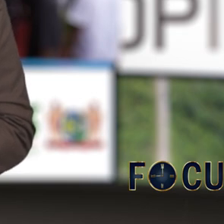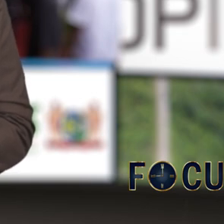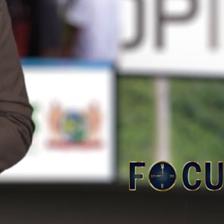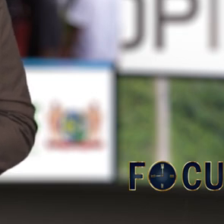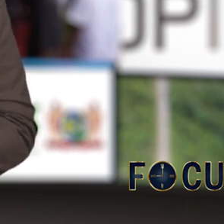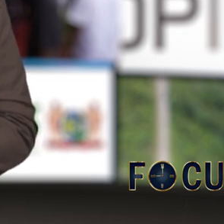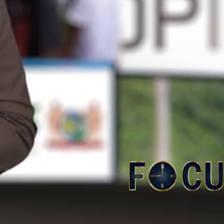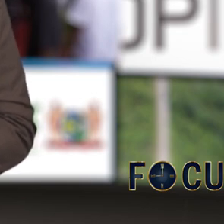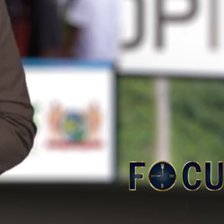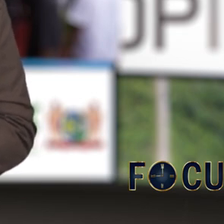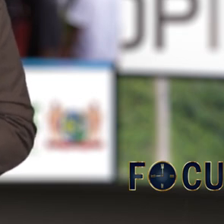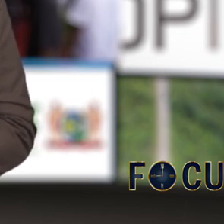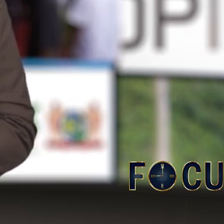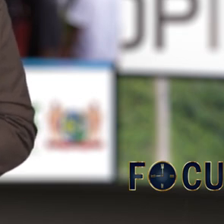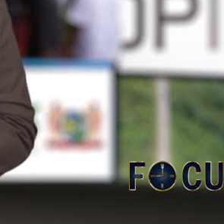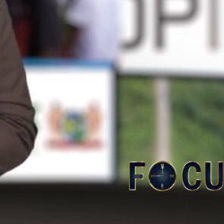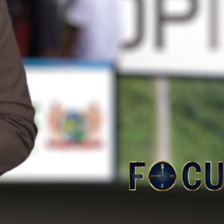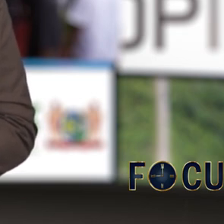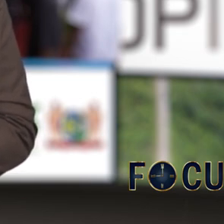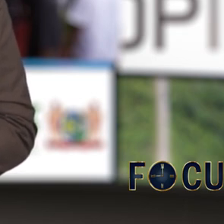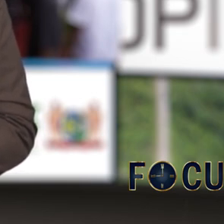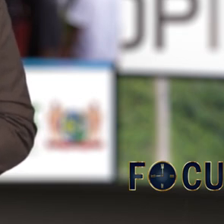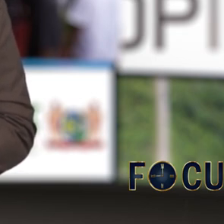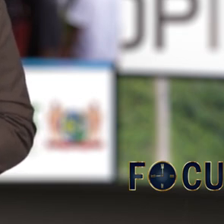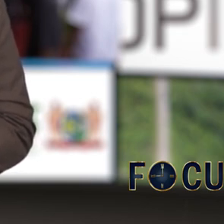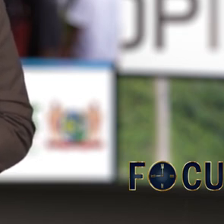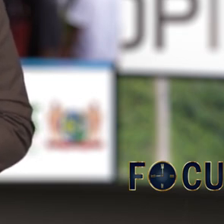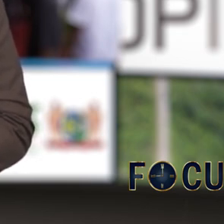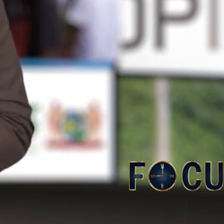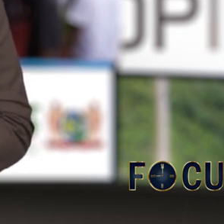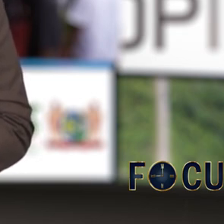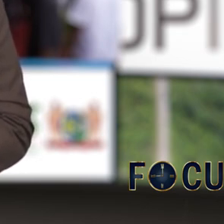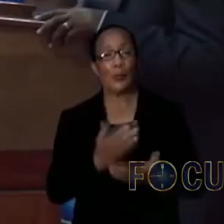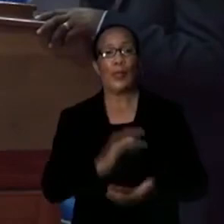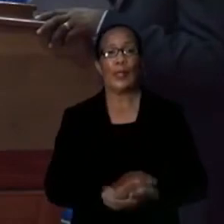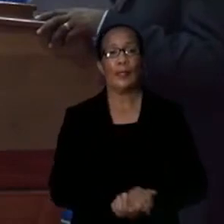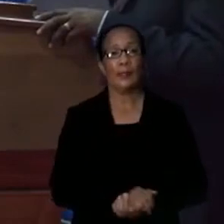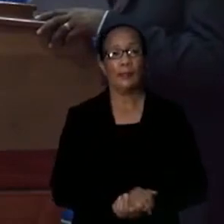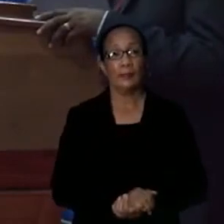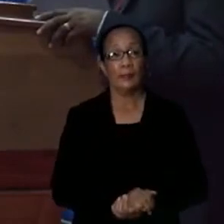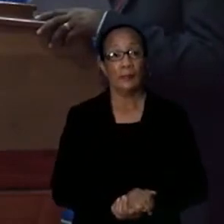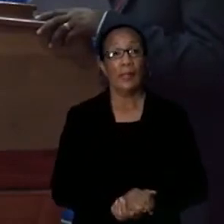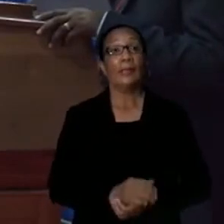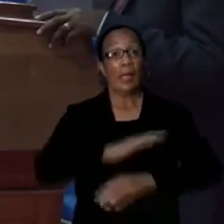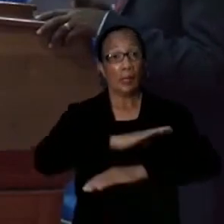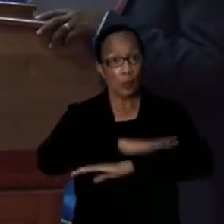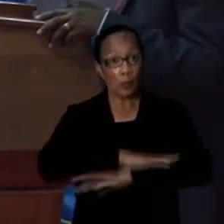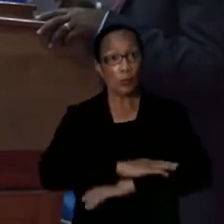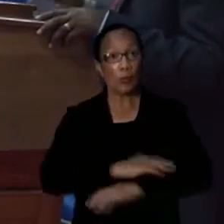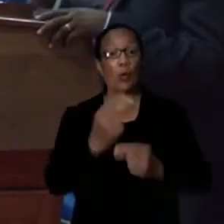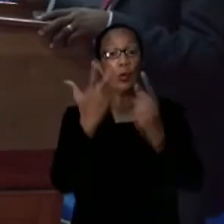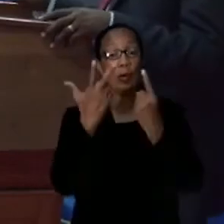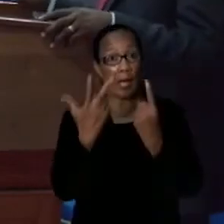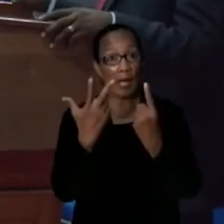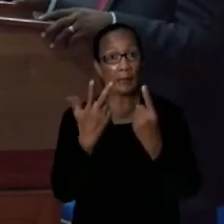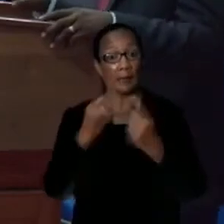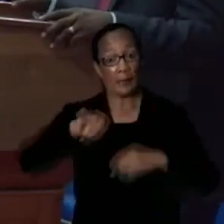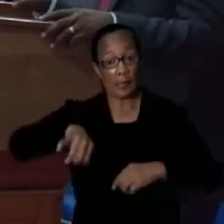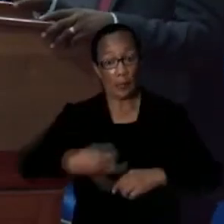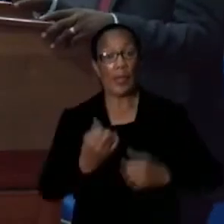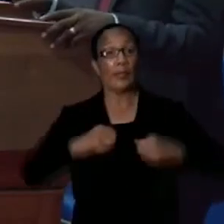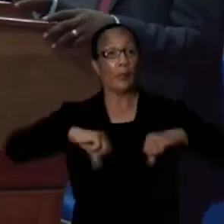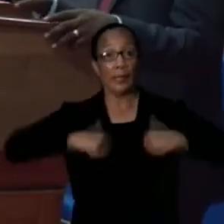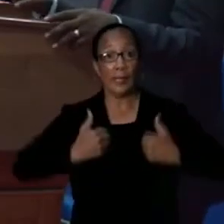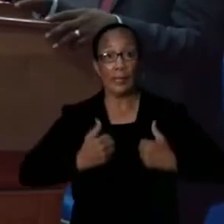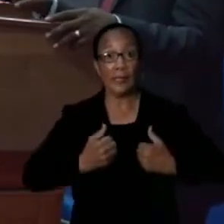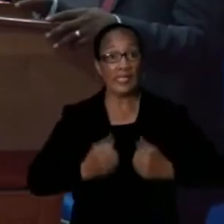Volksgezondheid en minister Marie Levens van Onderwijs, Wetenschap en Cultuur. Dat de scholen 18 januari opengaan is